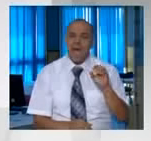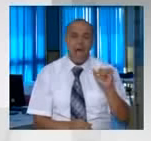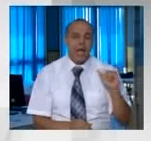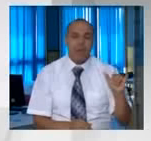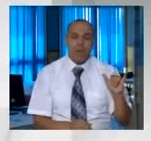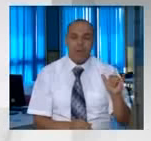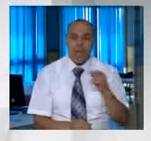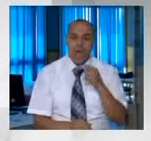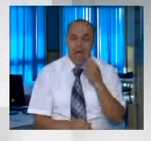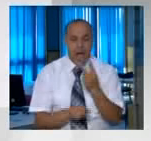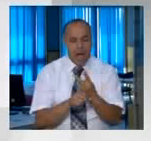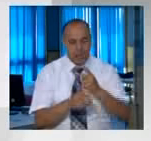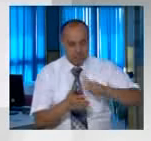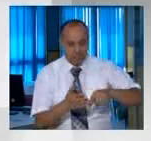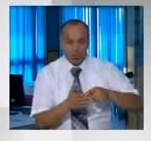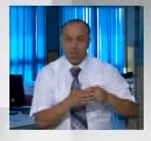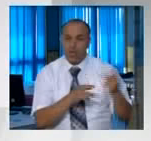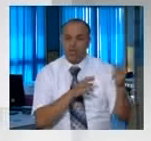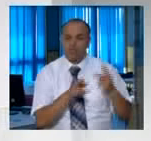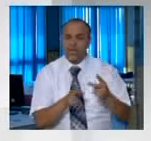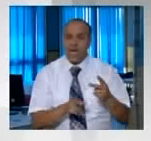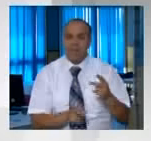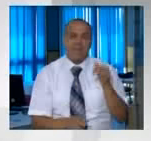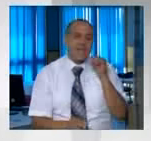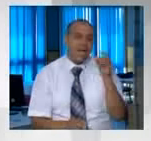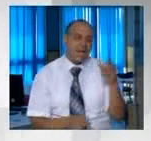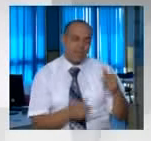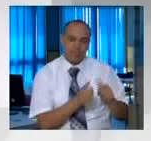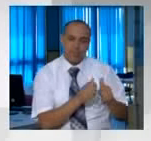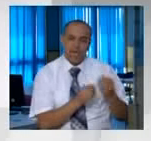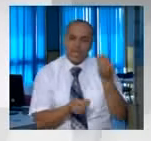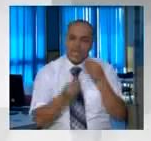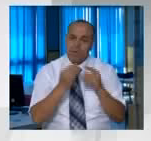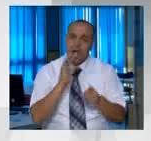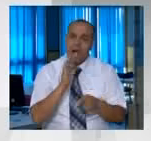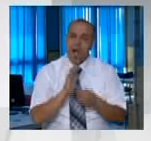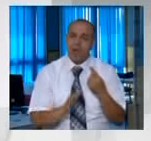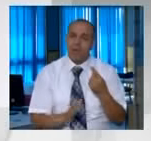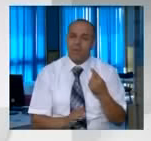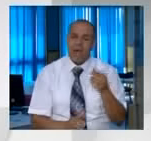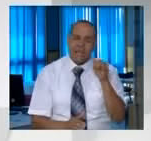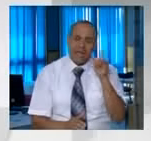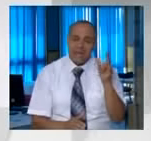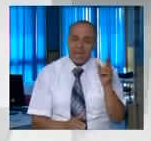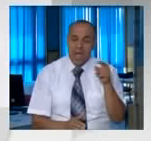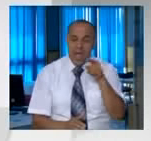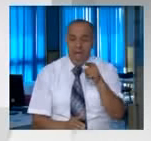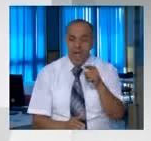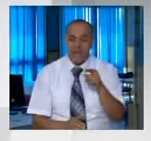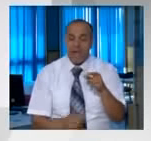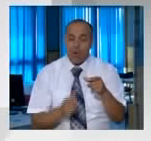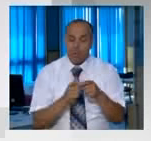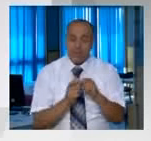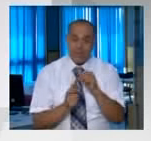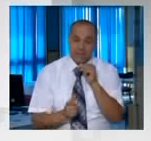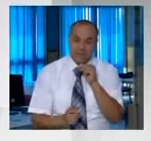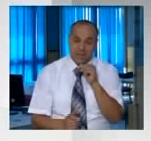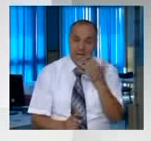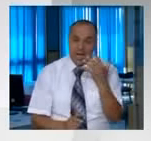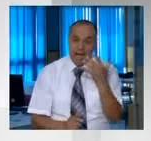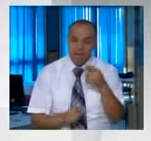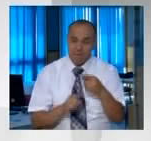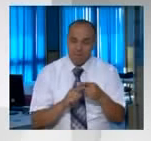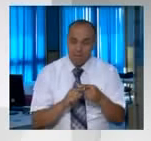لمدة عامين قادما من أودينيزي الإيطالي في تجربة لم تدم طويلا، ويعد نادي أندرلخت خامس فريق